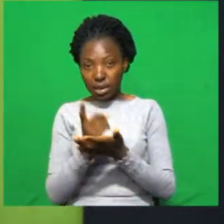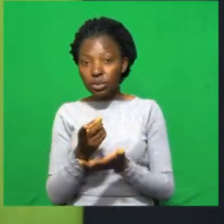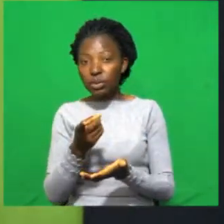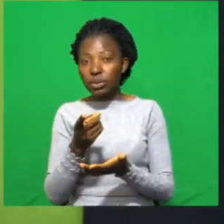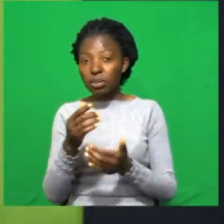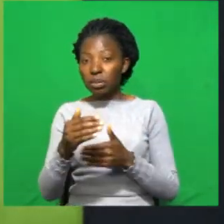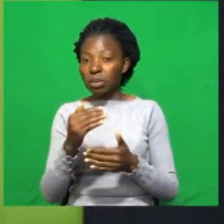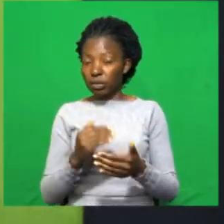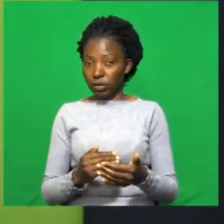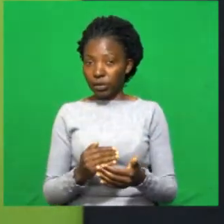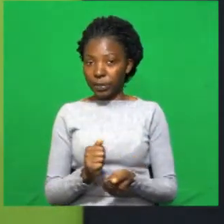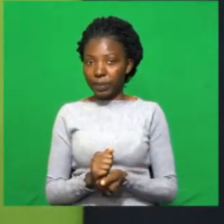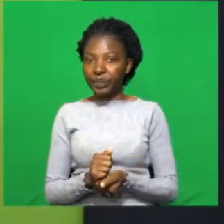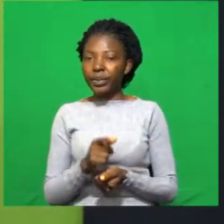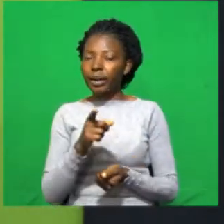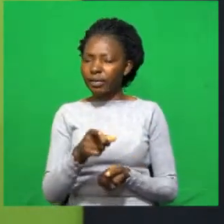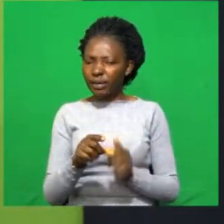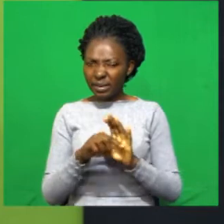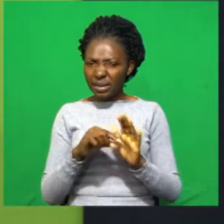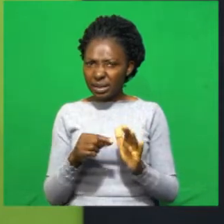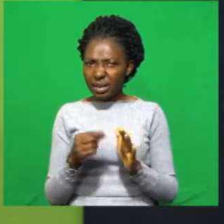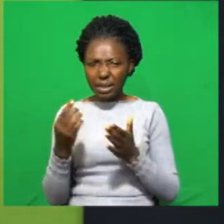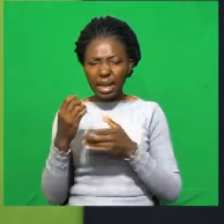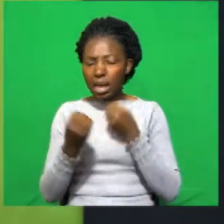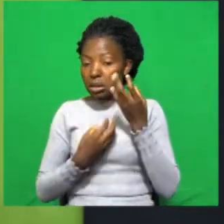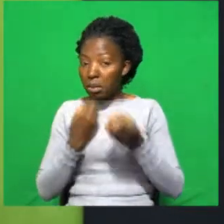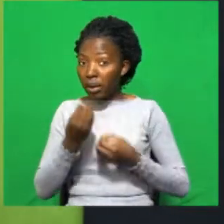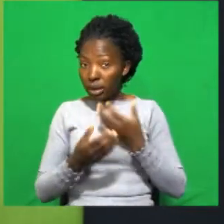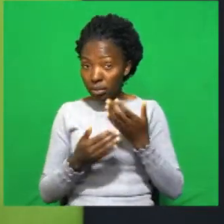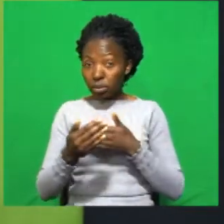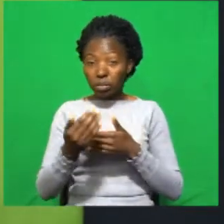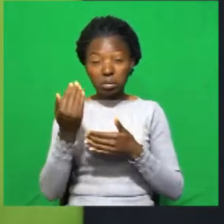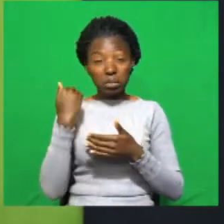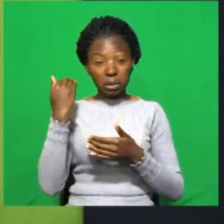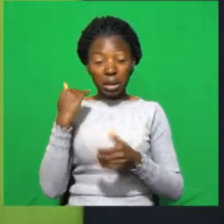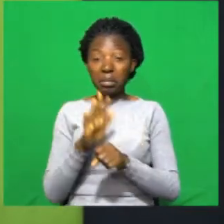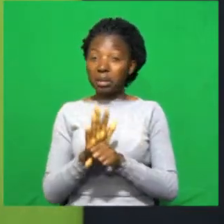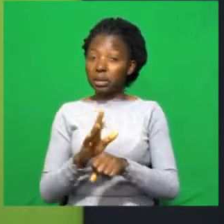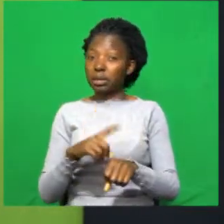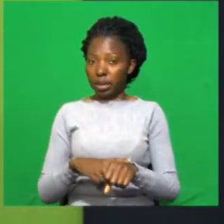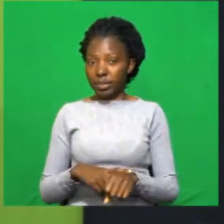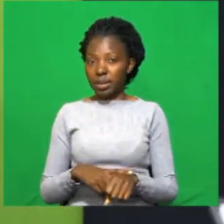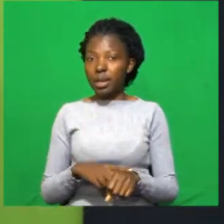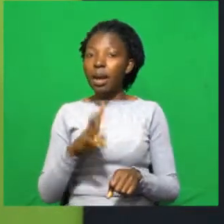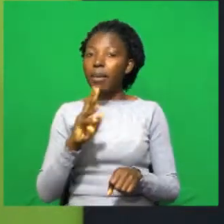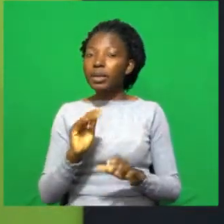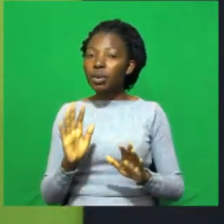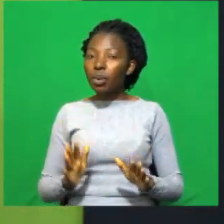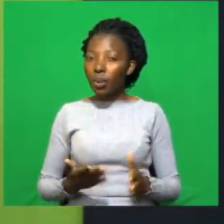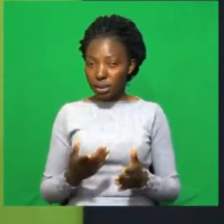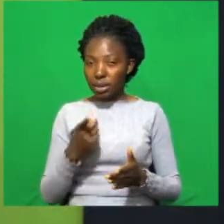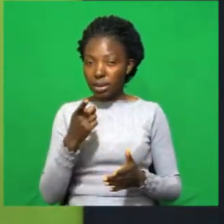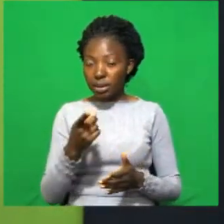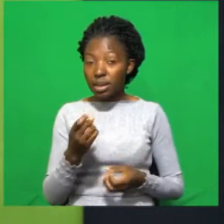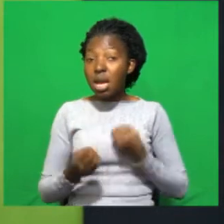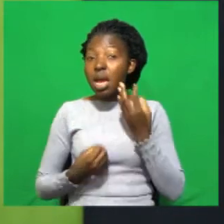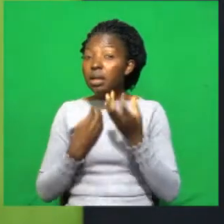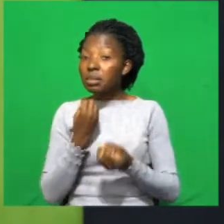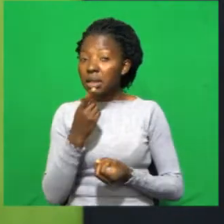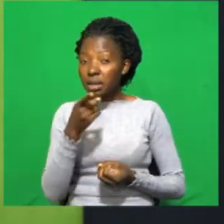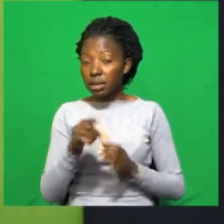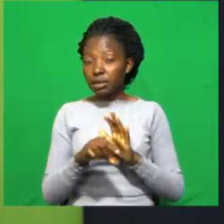vateereri, ndimai takamboitsanangura kakati kuti asi zviri kuedza kutsanangurwa